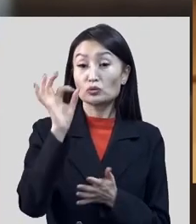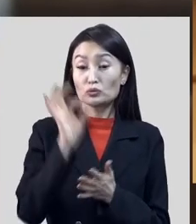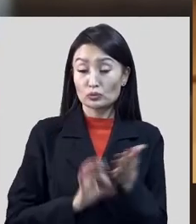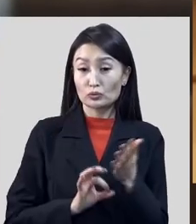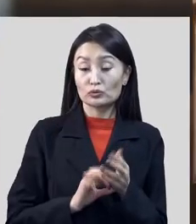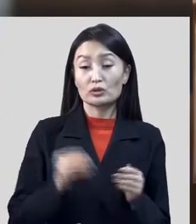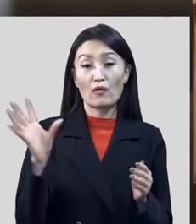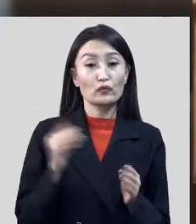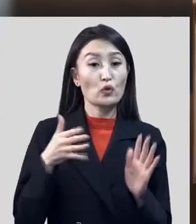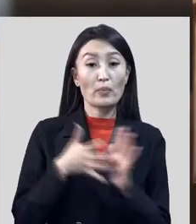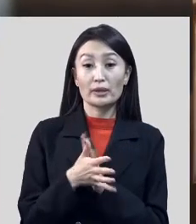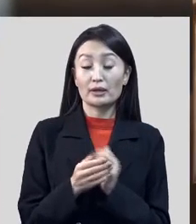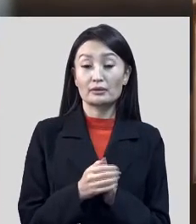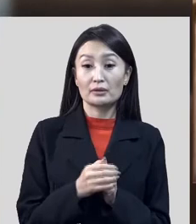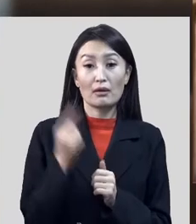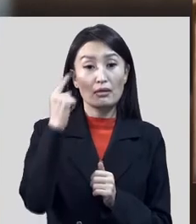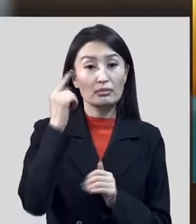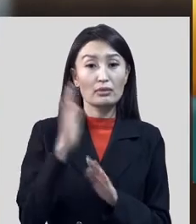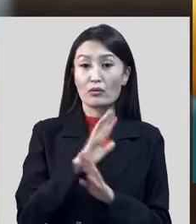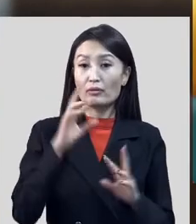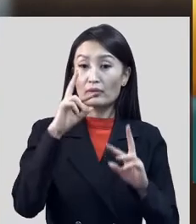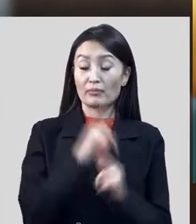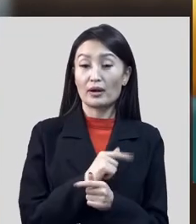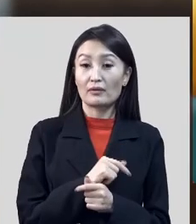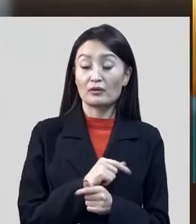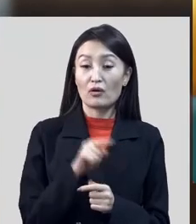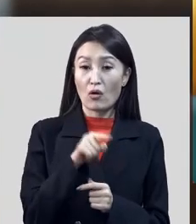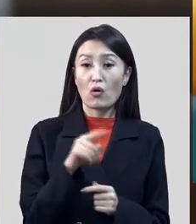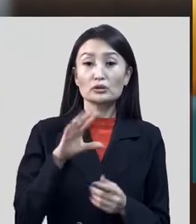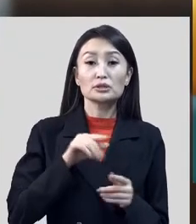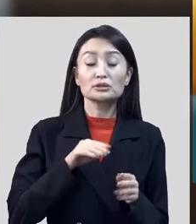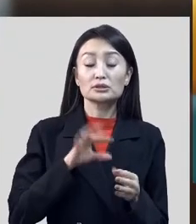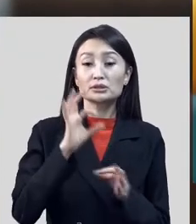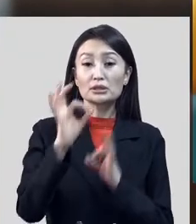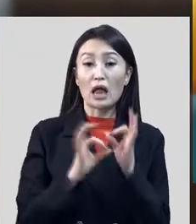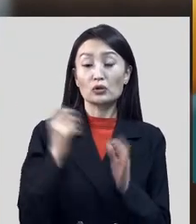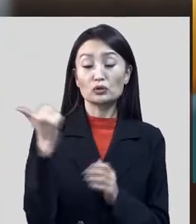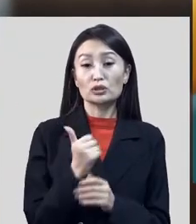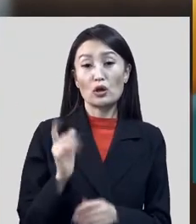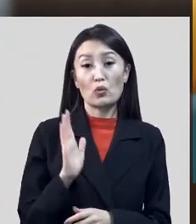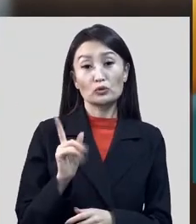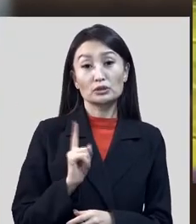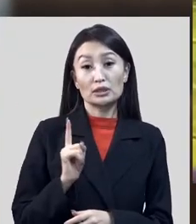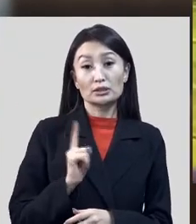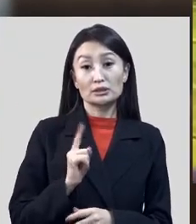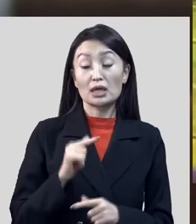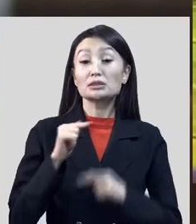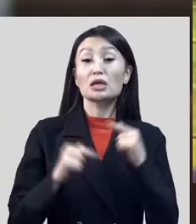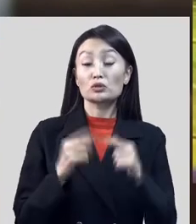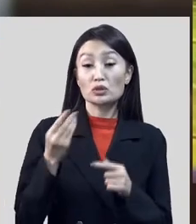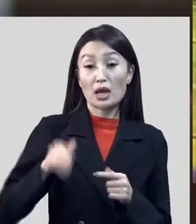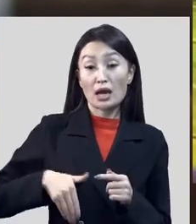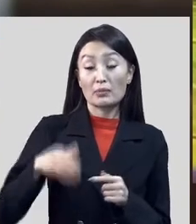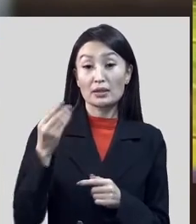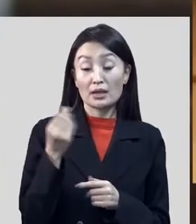всех подправьте необдуманно верно и теперь он целую неделю будет ожидать следующие карманные деньги если